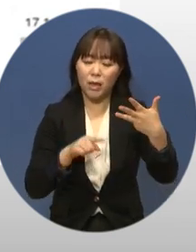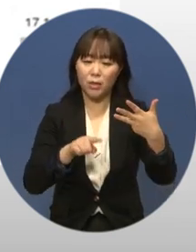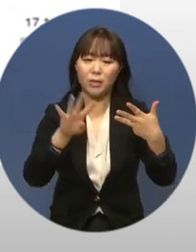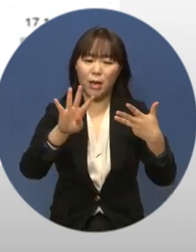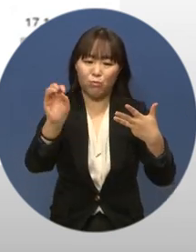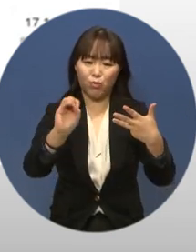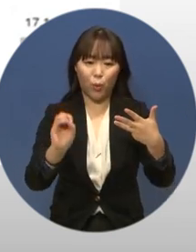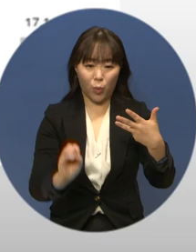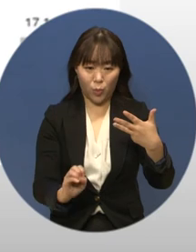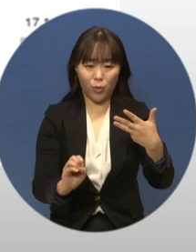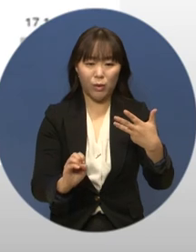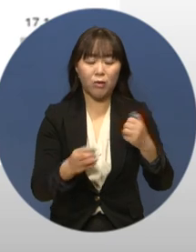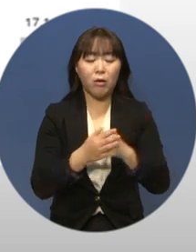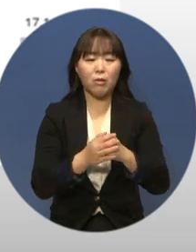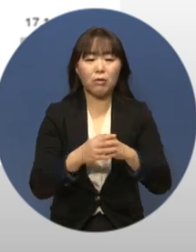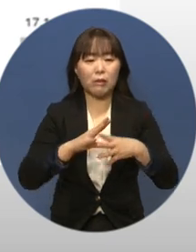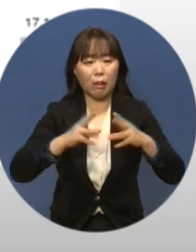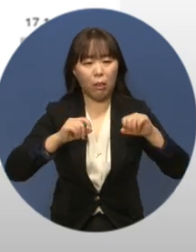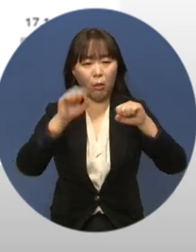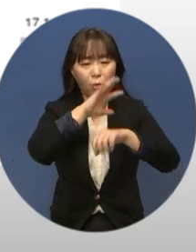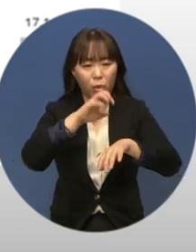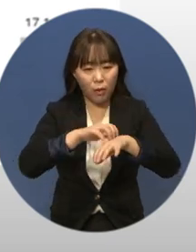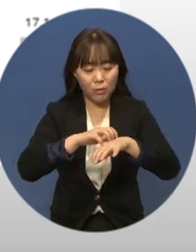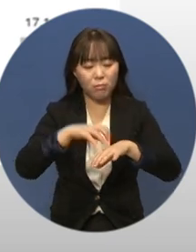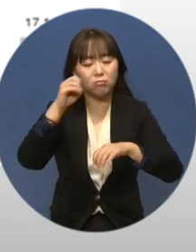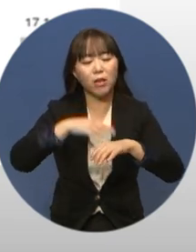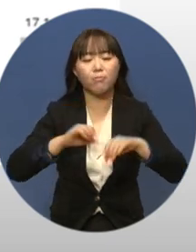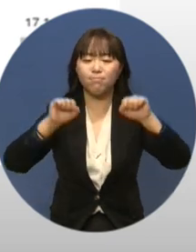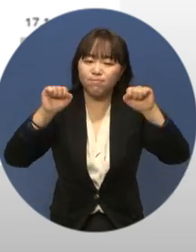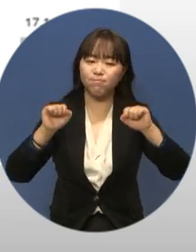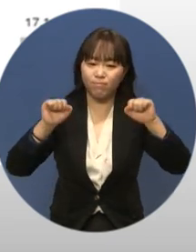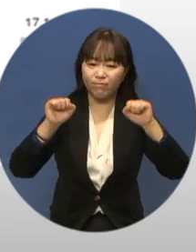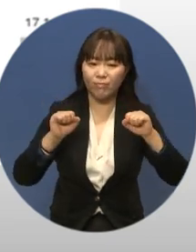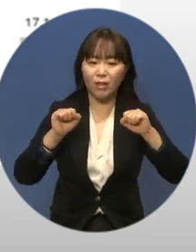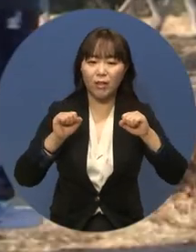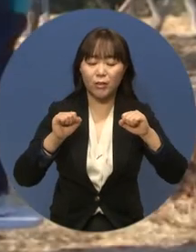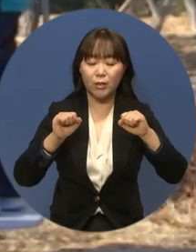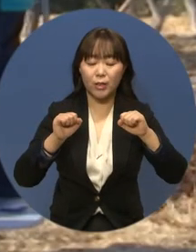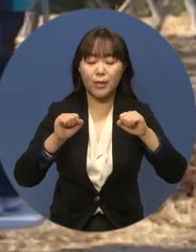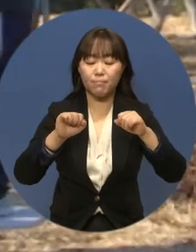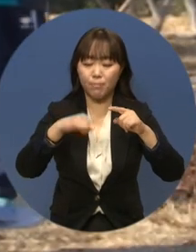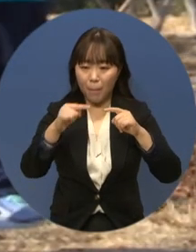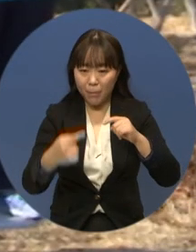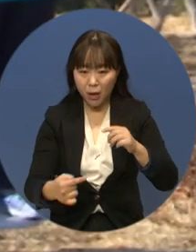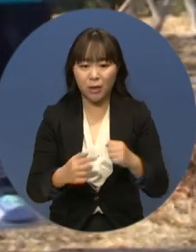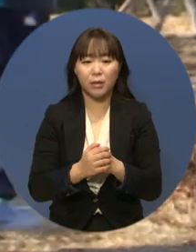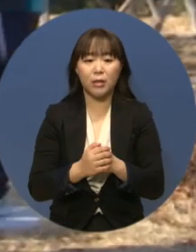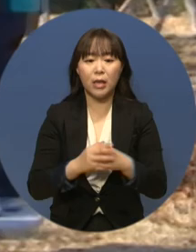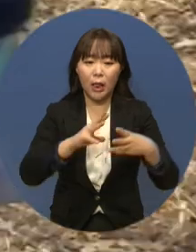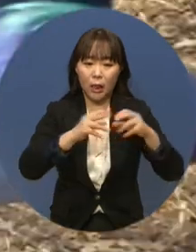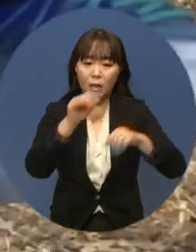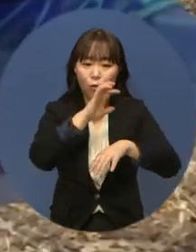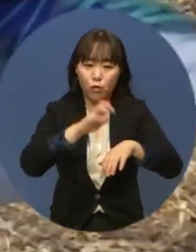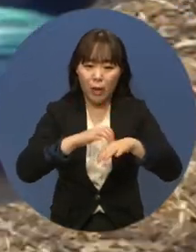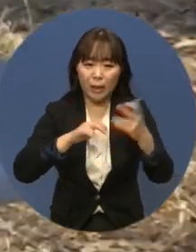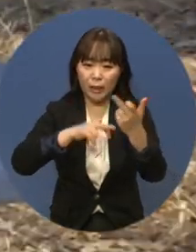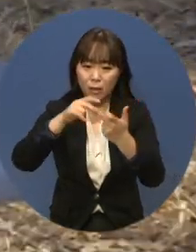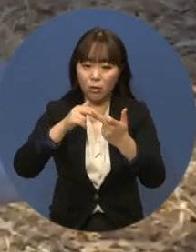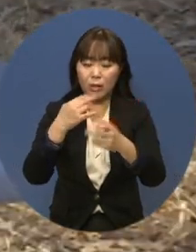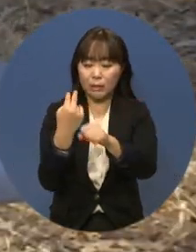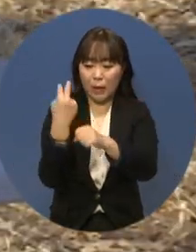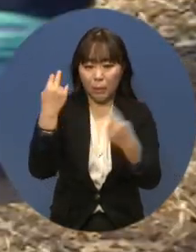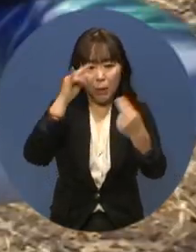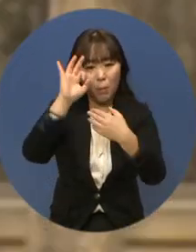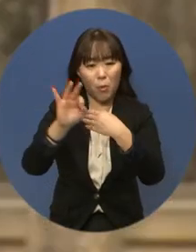58.4%로 나타났고 근력훈련과 맨손 체조가 뒤를 이었습니다. 이 중 근력훈련과 등산은 각각 전년